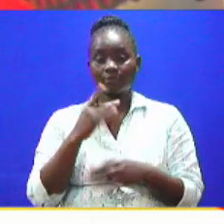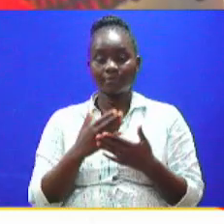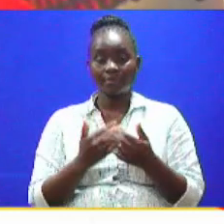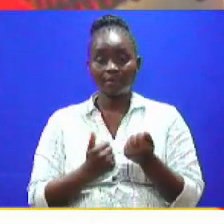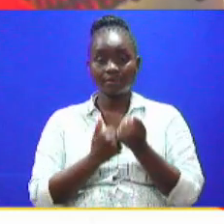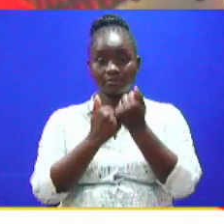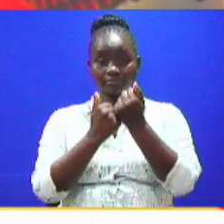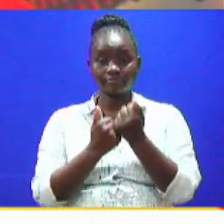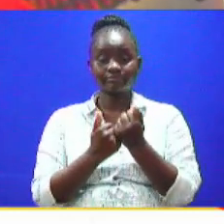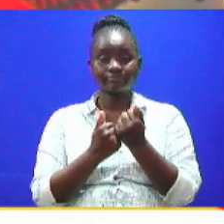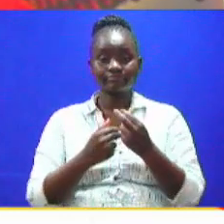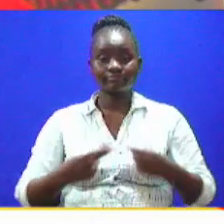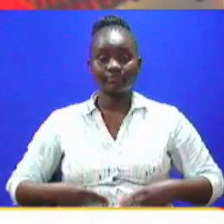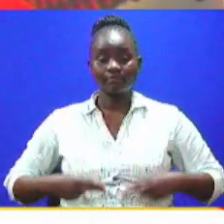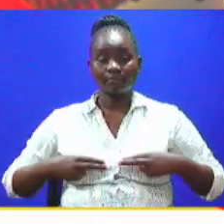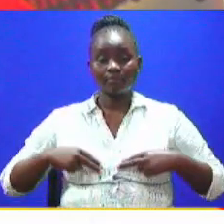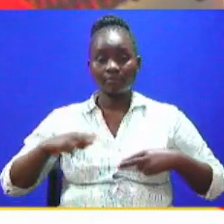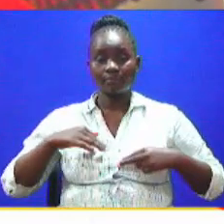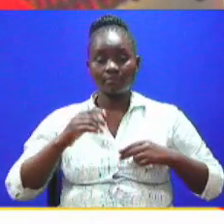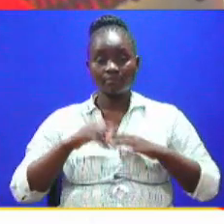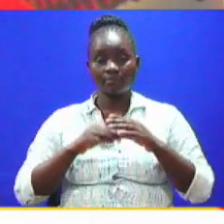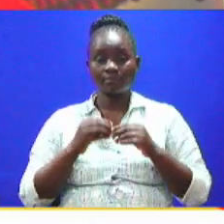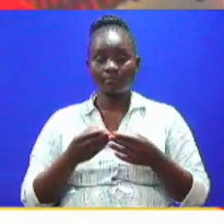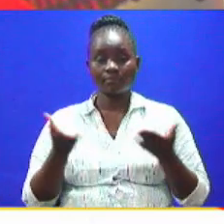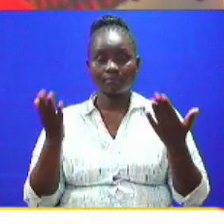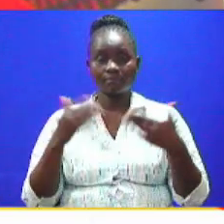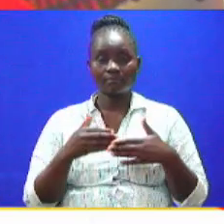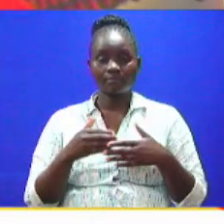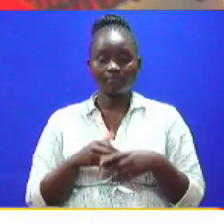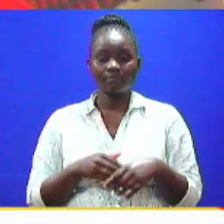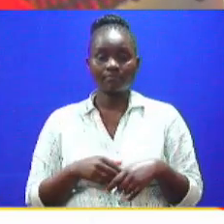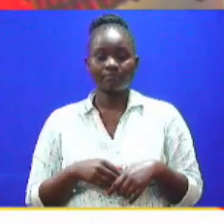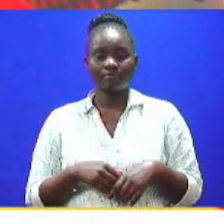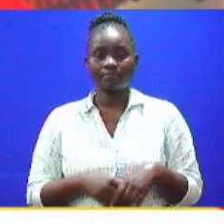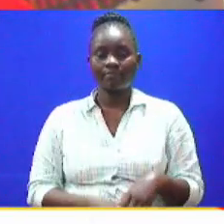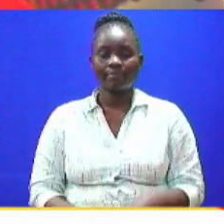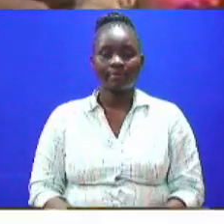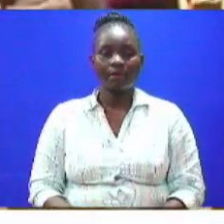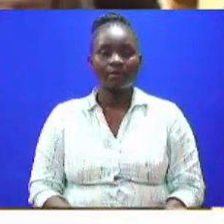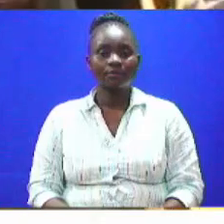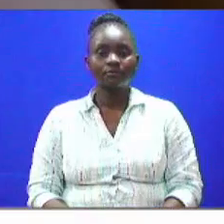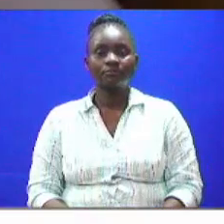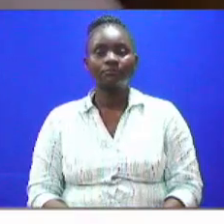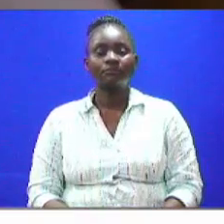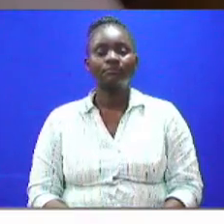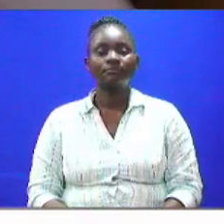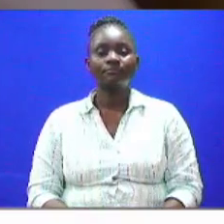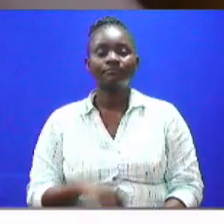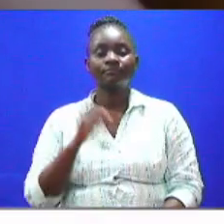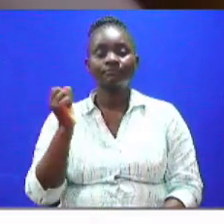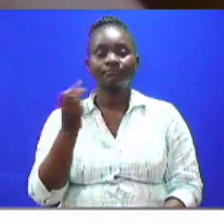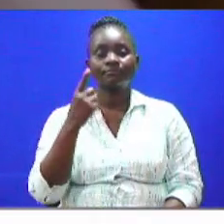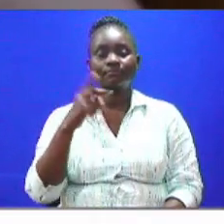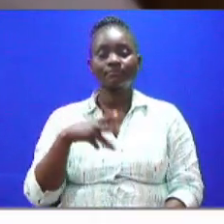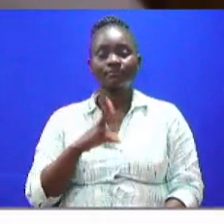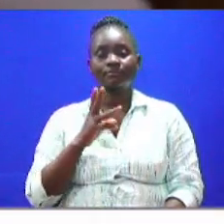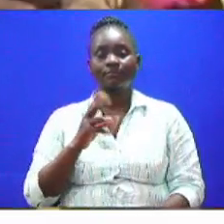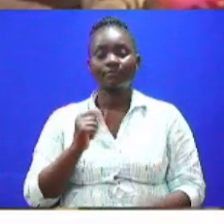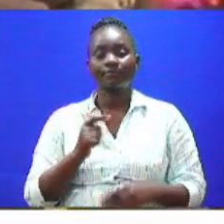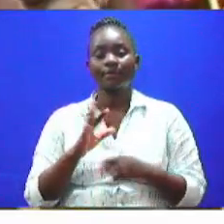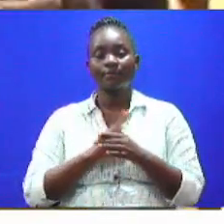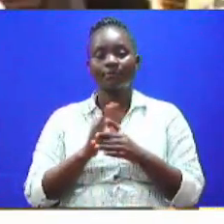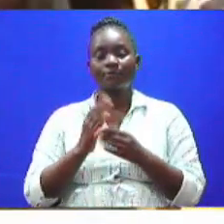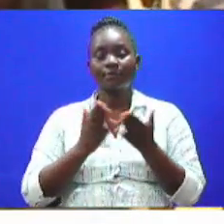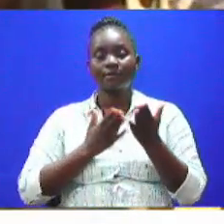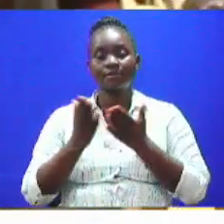birengo byo bochinu asense moyo na toka manyigwa no mulike itomir dreda bomanyi Buna enchere ya moyo gwikirania